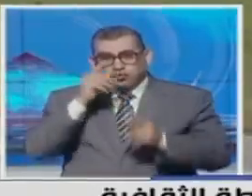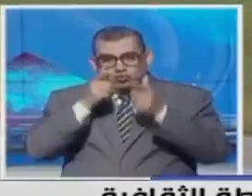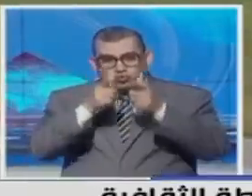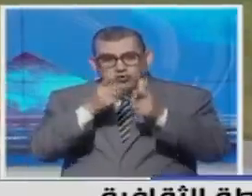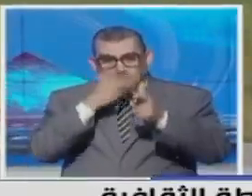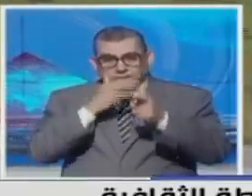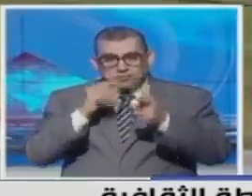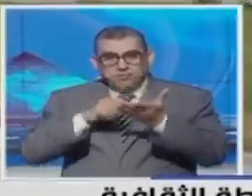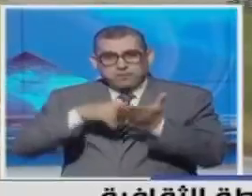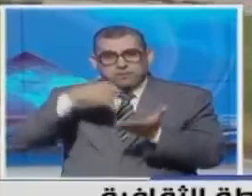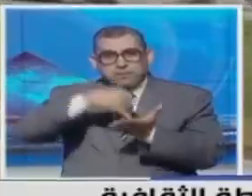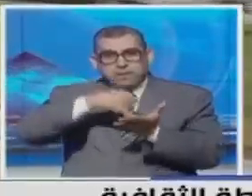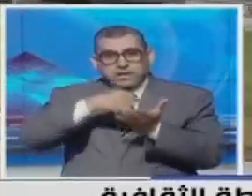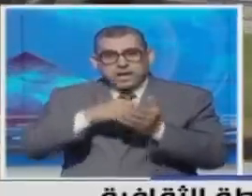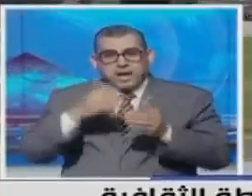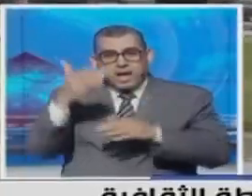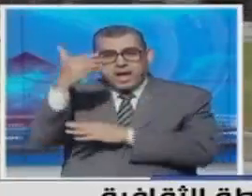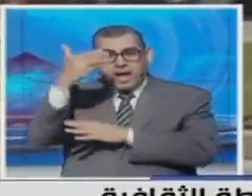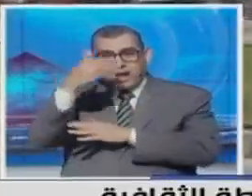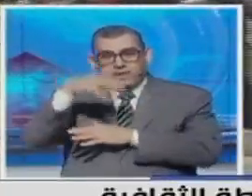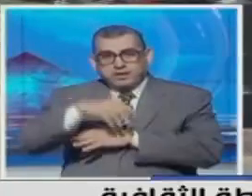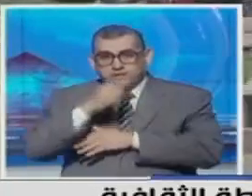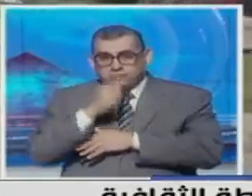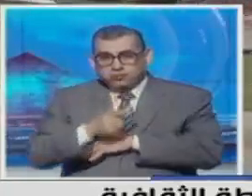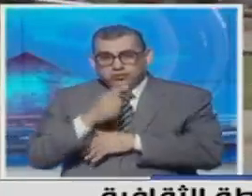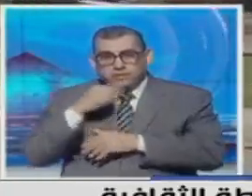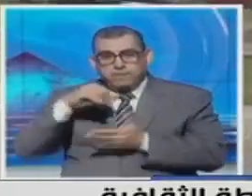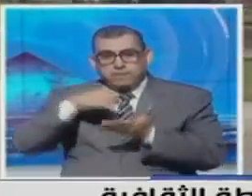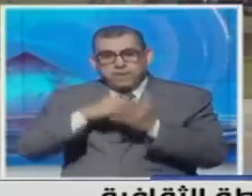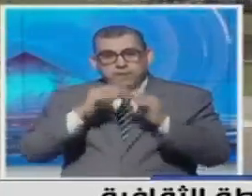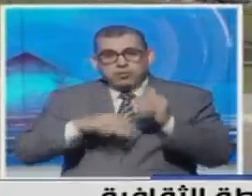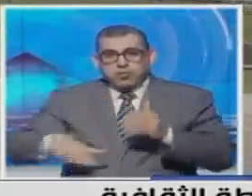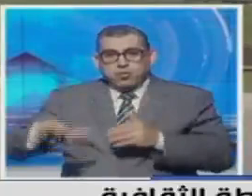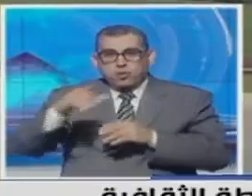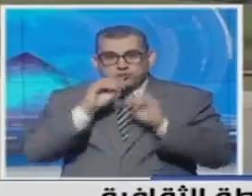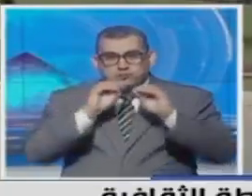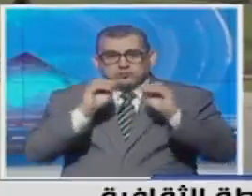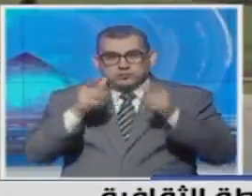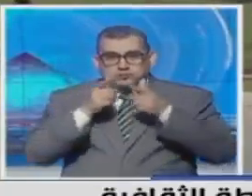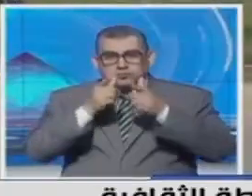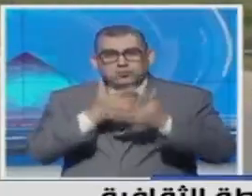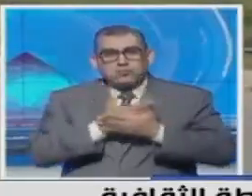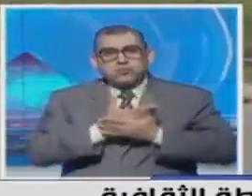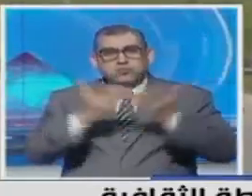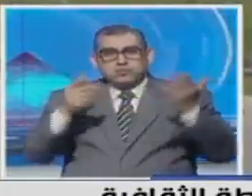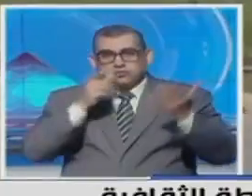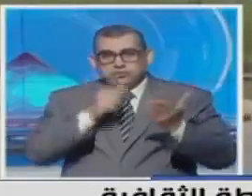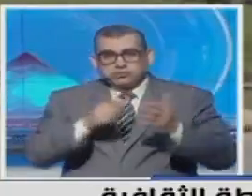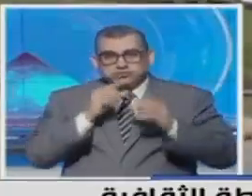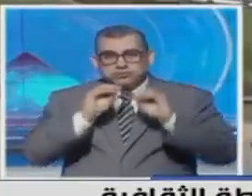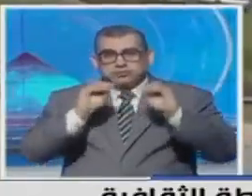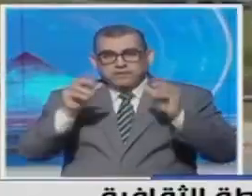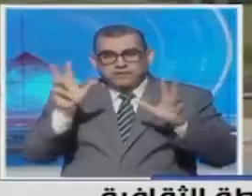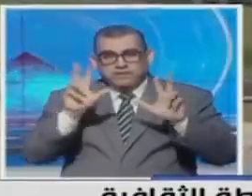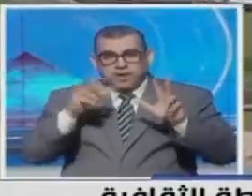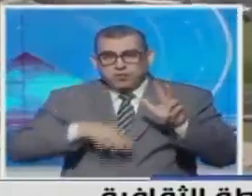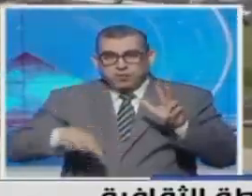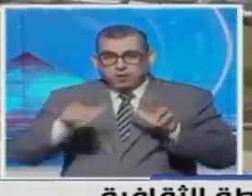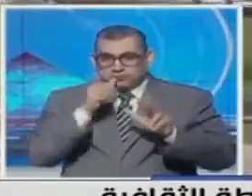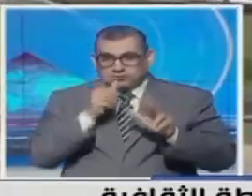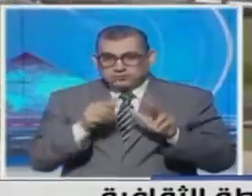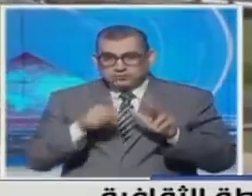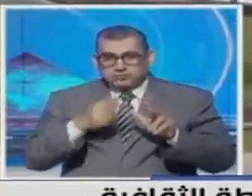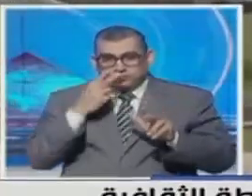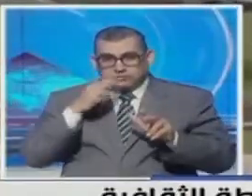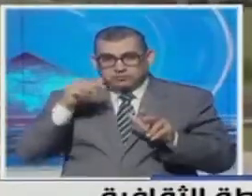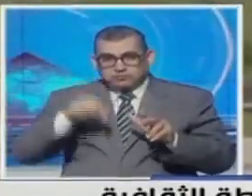أن مدينة العالمين هي مدينة لكل المصريين، كما روجت لها كل الترويجات الإعلامية التي